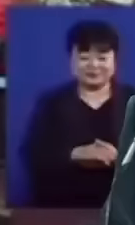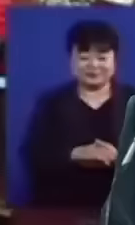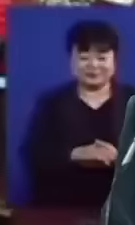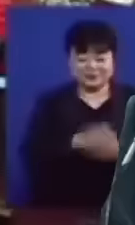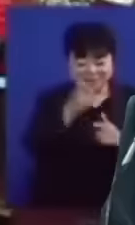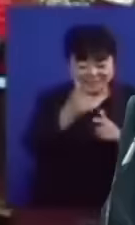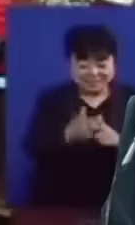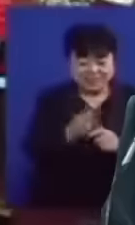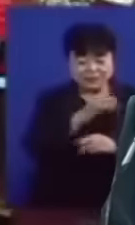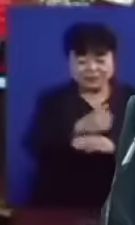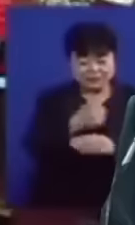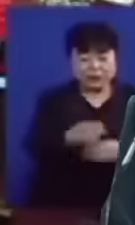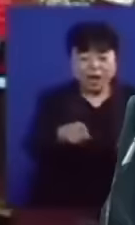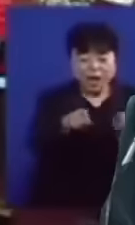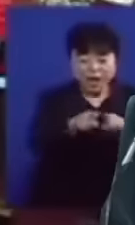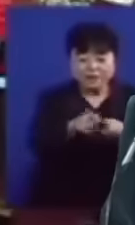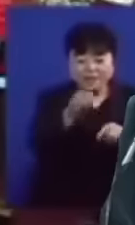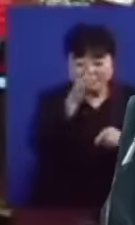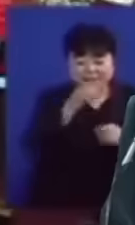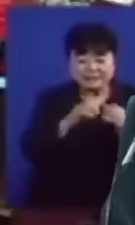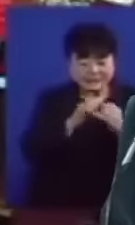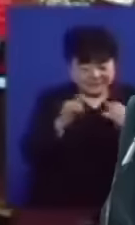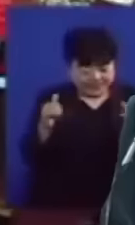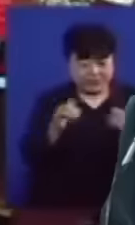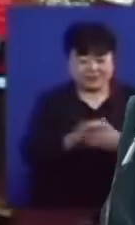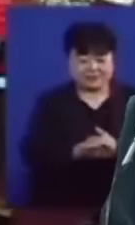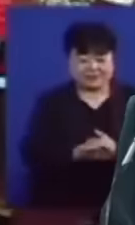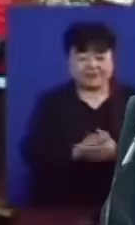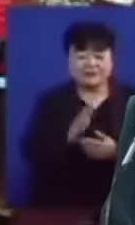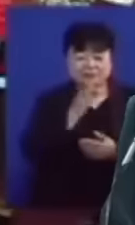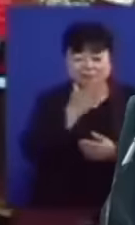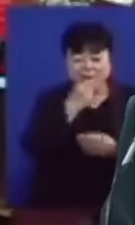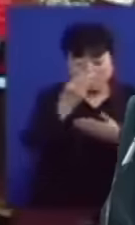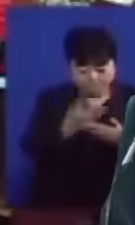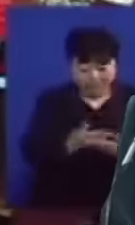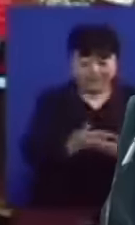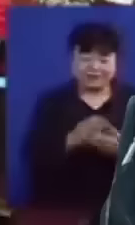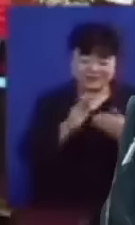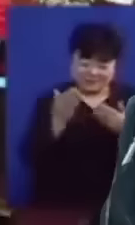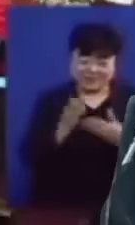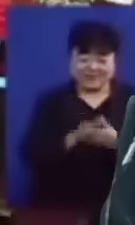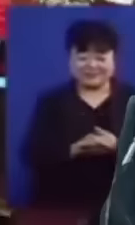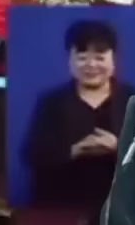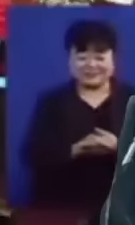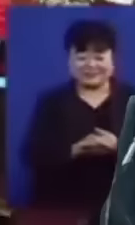우리 예수 그리스도와 함께 있는 백성들은 참으로 복받은 사람인 것입니다.